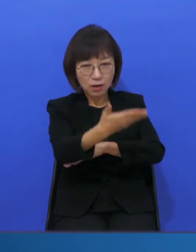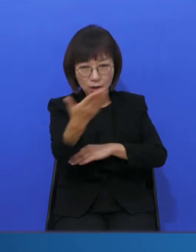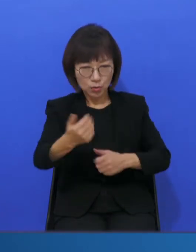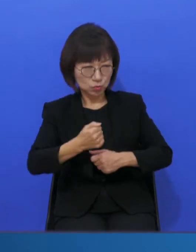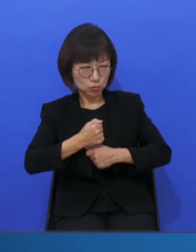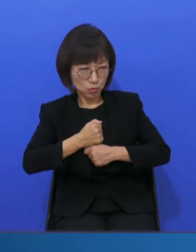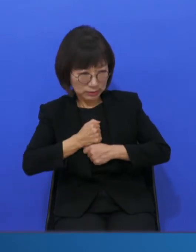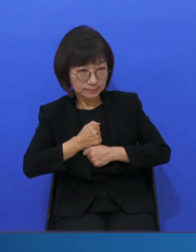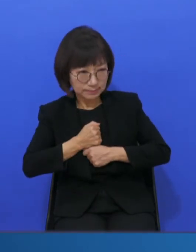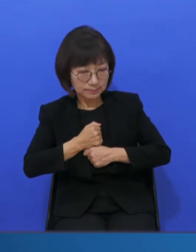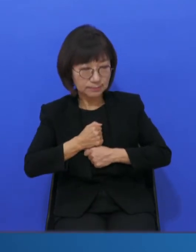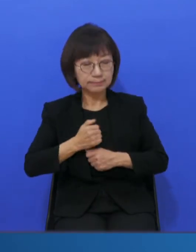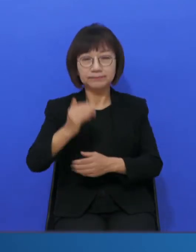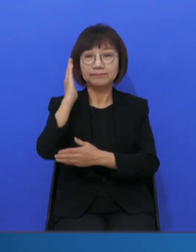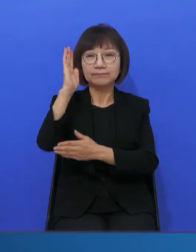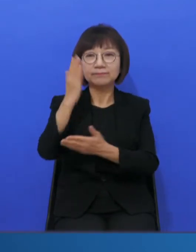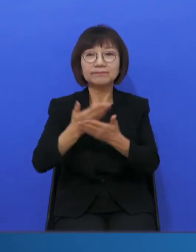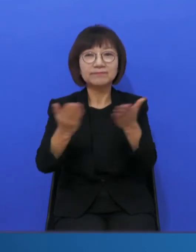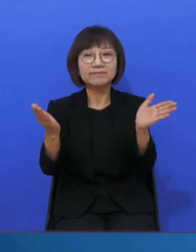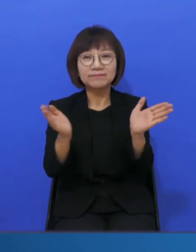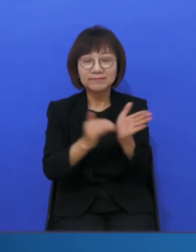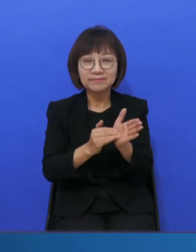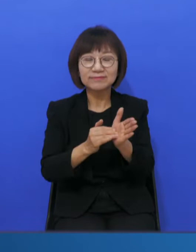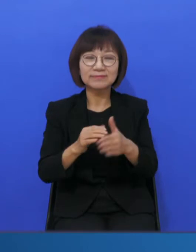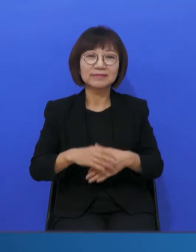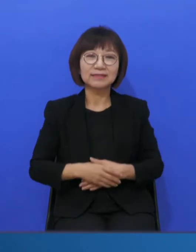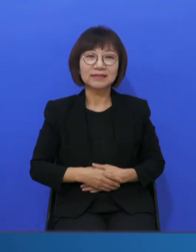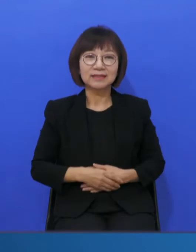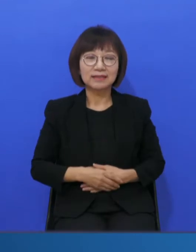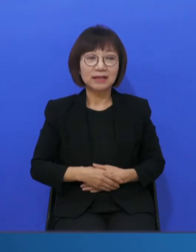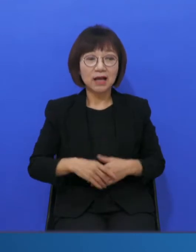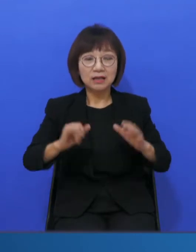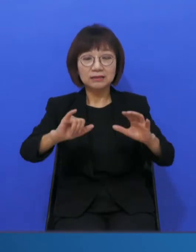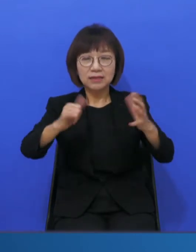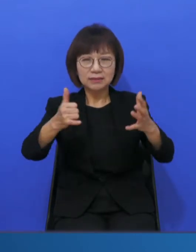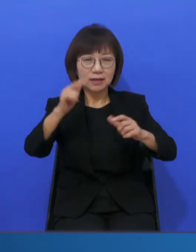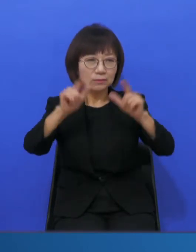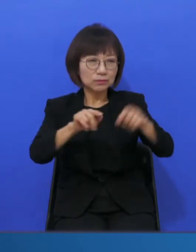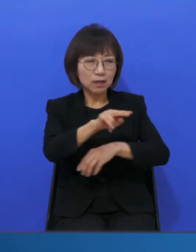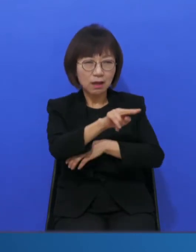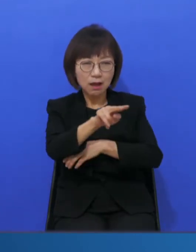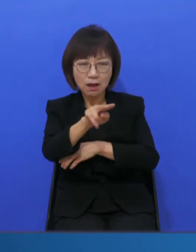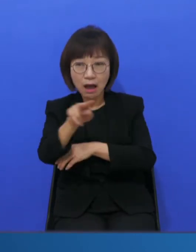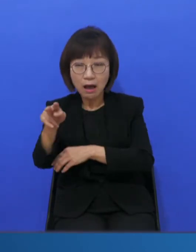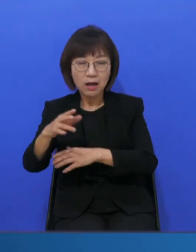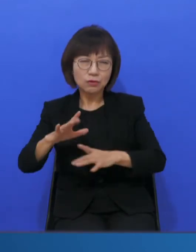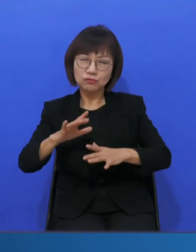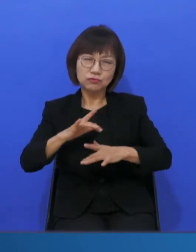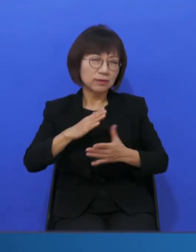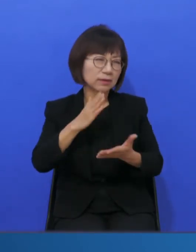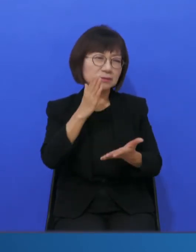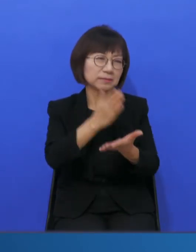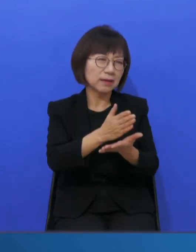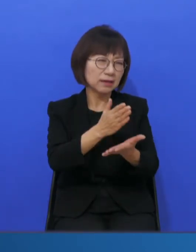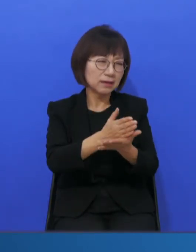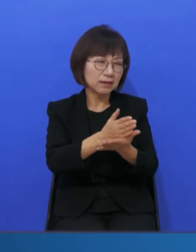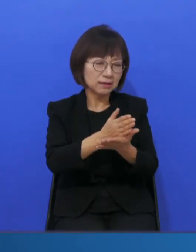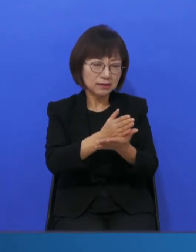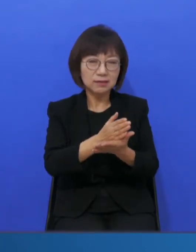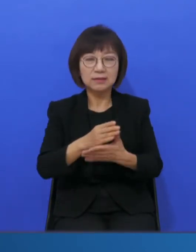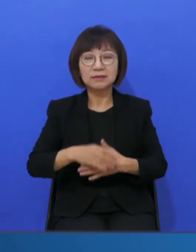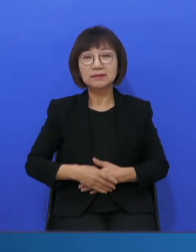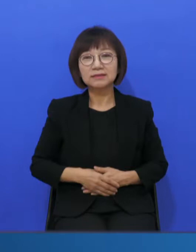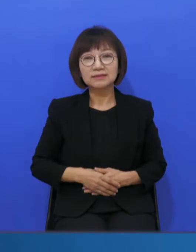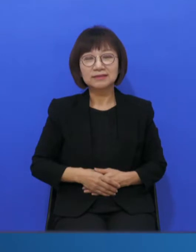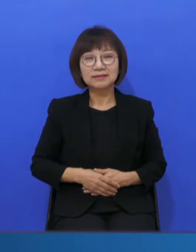very important that we need to take heed of. 세상 두려워하지 말라 하는 겁니다. He's saying, do not worry about the 마무리입니다, world. This